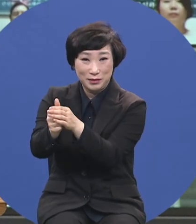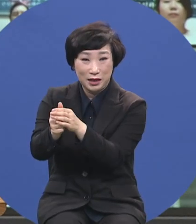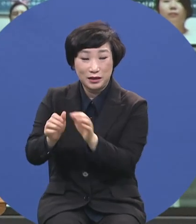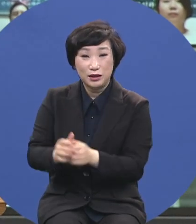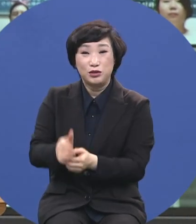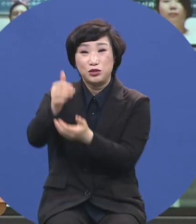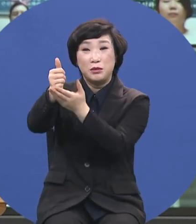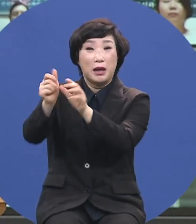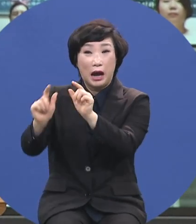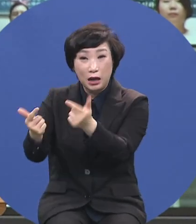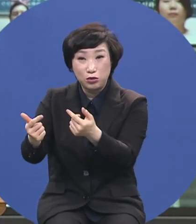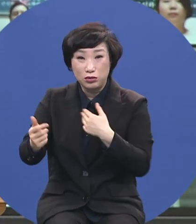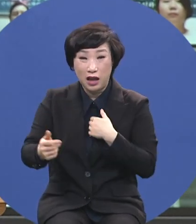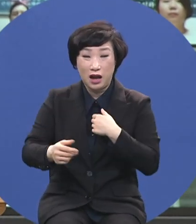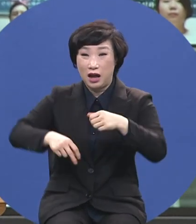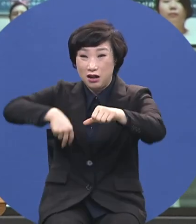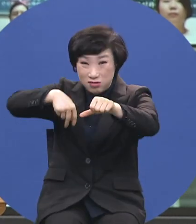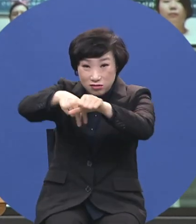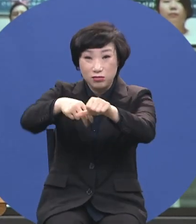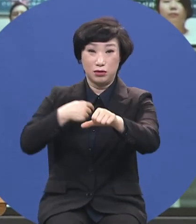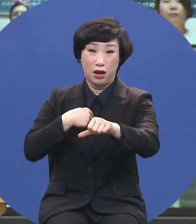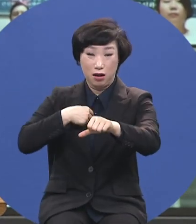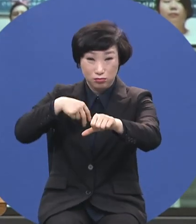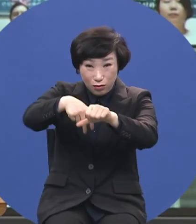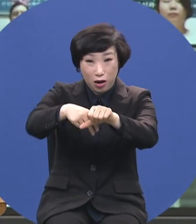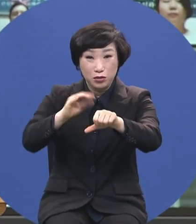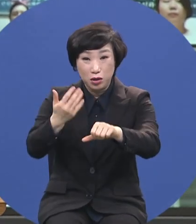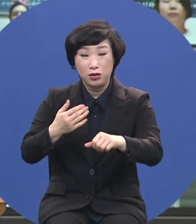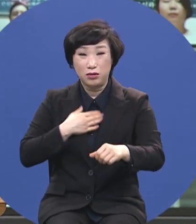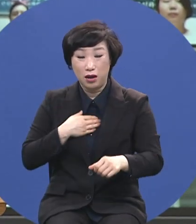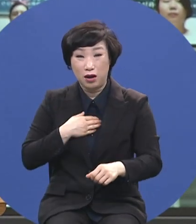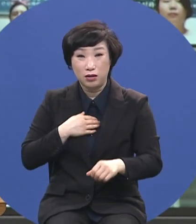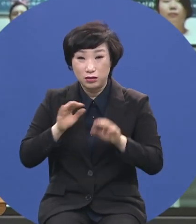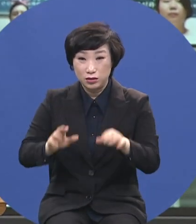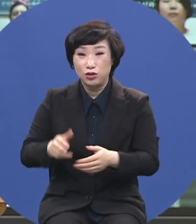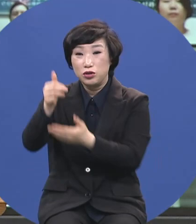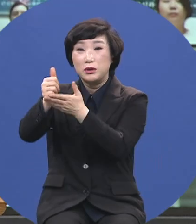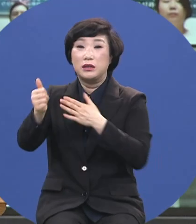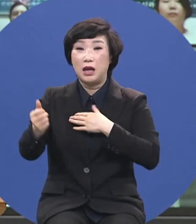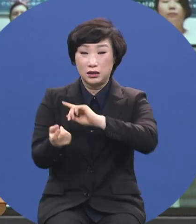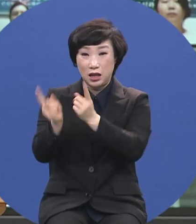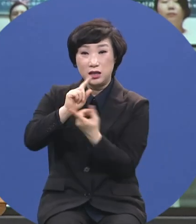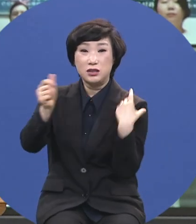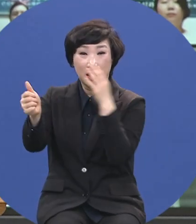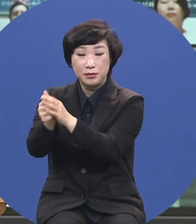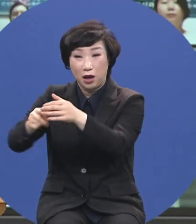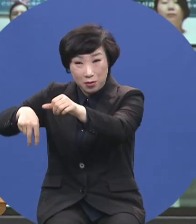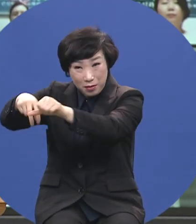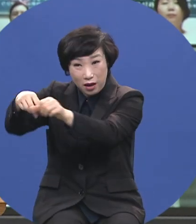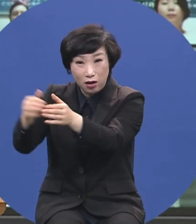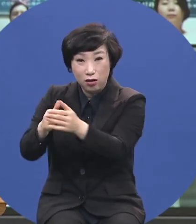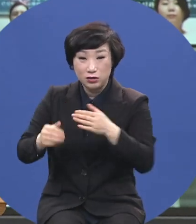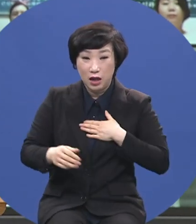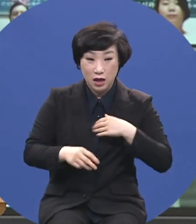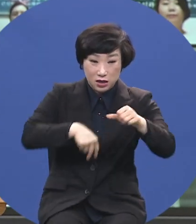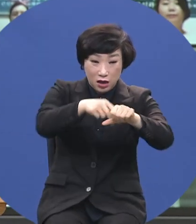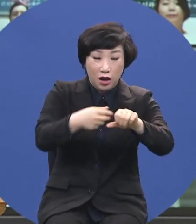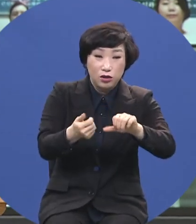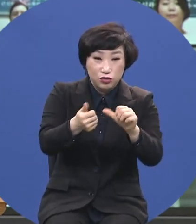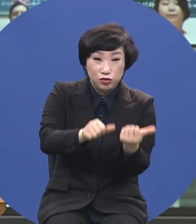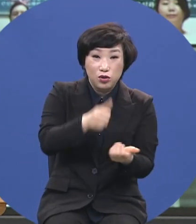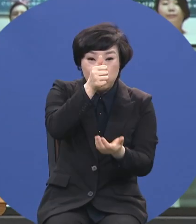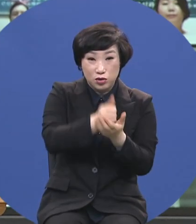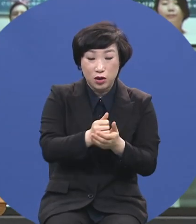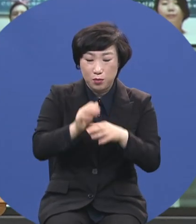주님이 아니라 내가 매달린 십자가인데 주님이 내 대신 매달려 내가 십자가에 매달려 죽어야 할